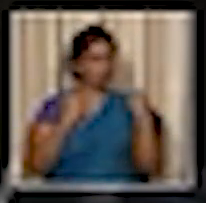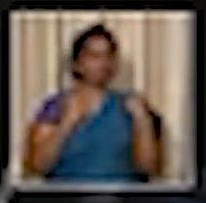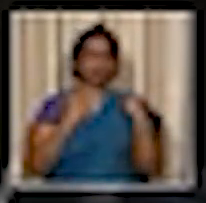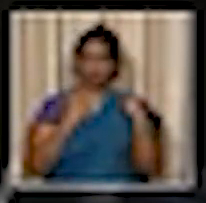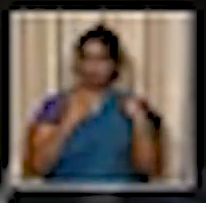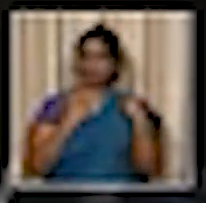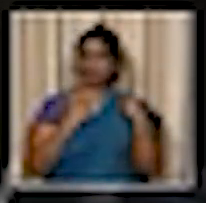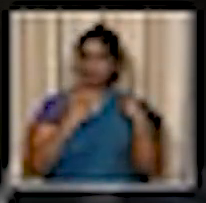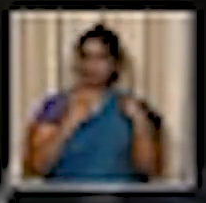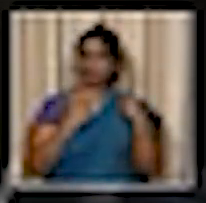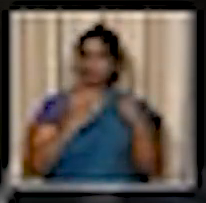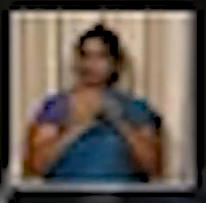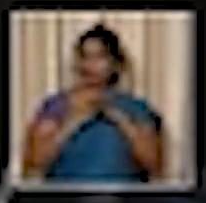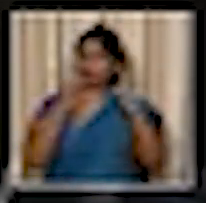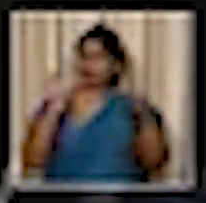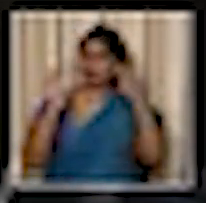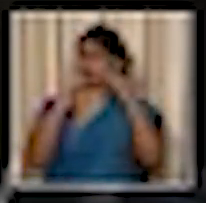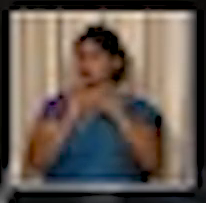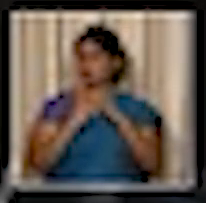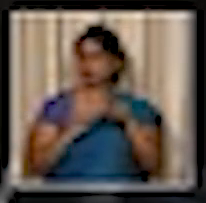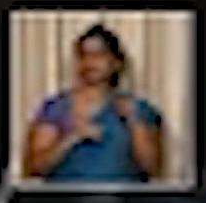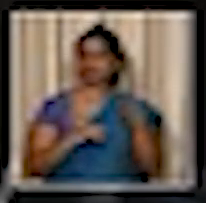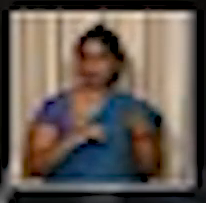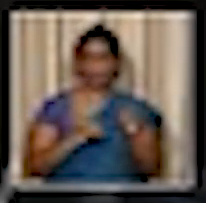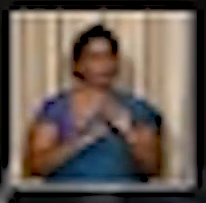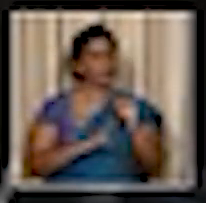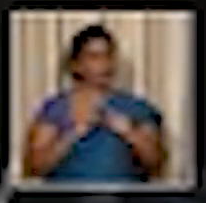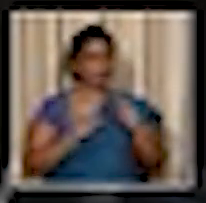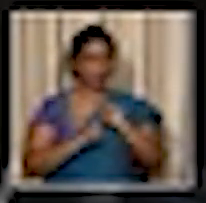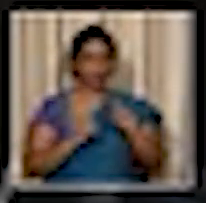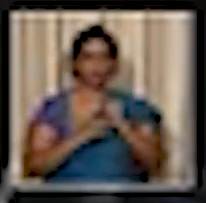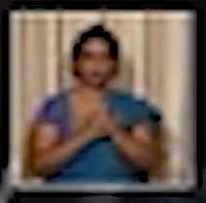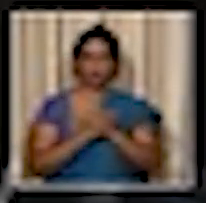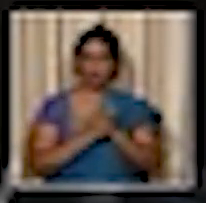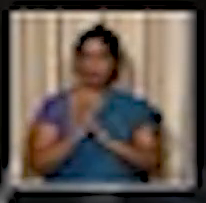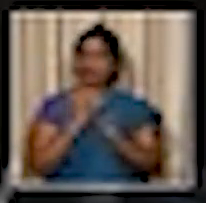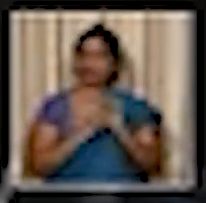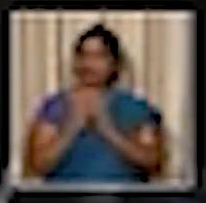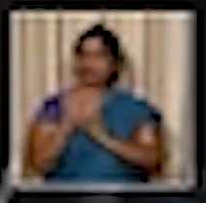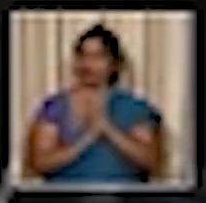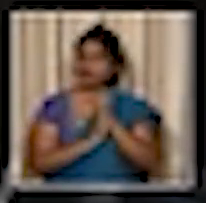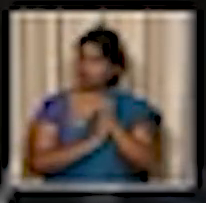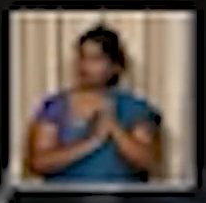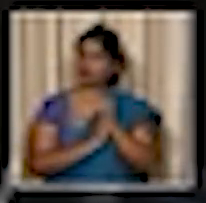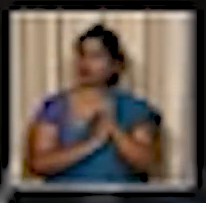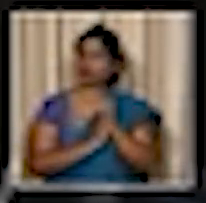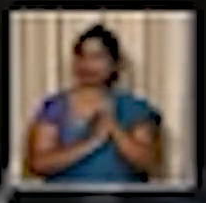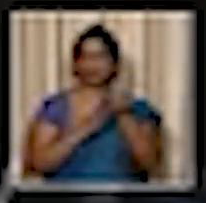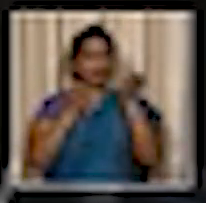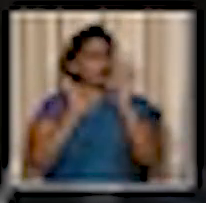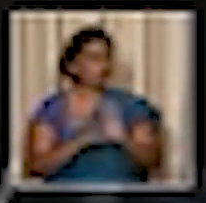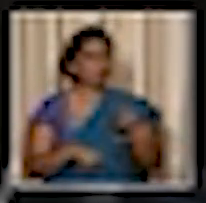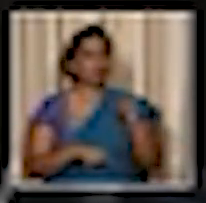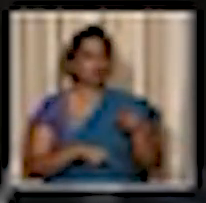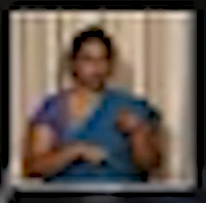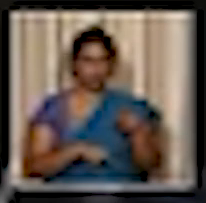උල්ලංඝනය වීමක් බවත් පුළුල් අර්ථයෙන් ගත් කල පාර්ලිමේන්තුවේ සියලුම මන්ත්‍රීවරුන්ගේ වරප්‍රසාද සහ අවසන් වශයෙන්